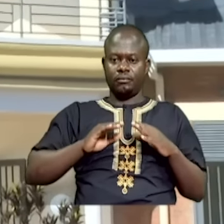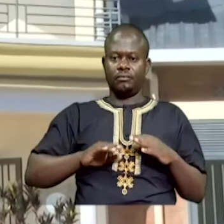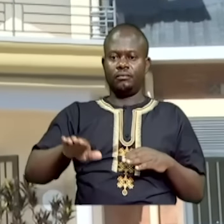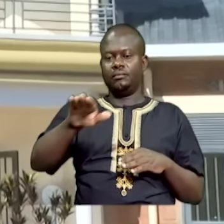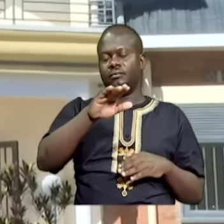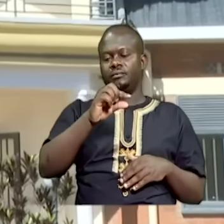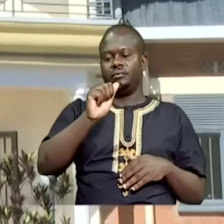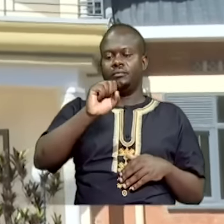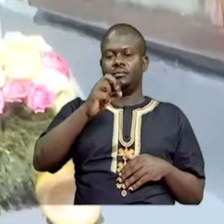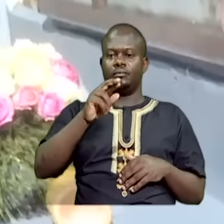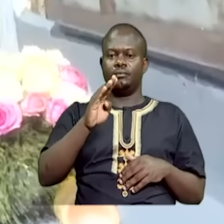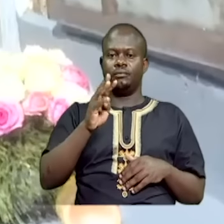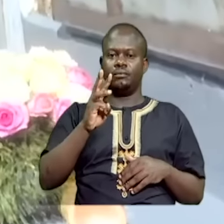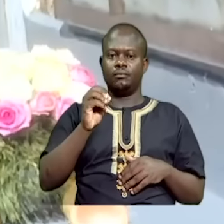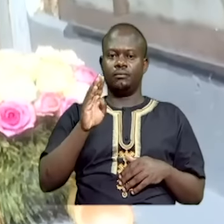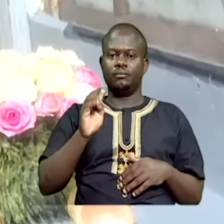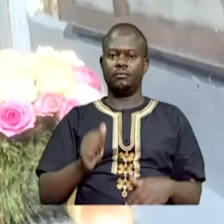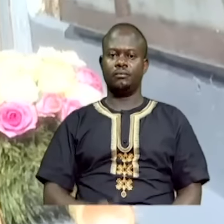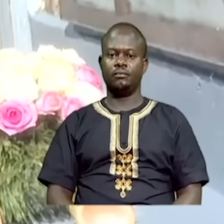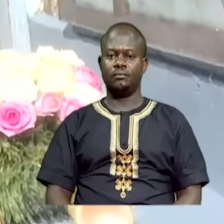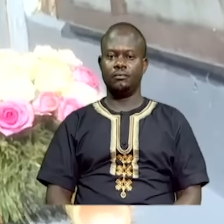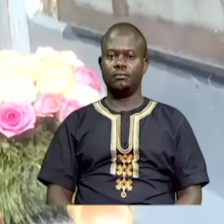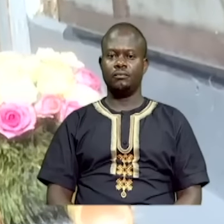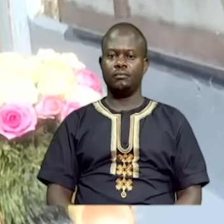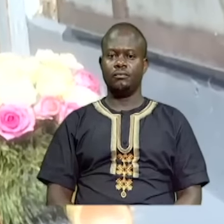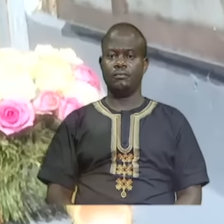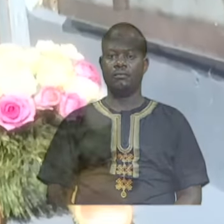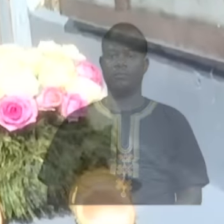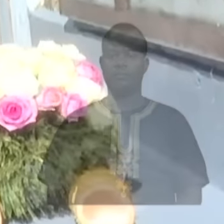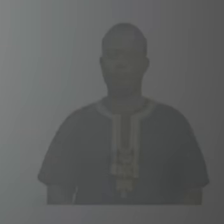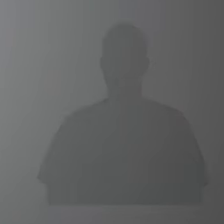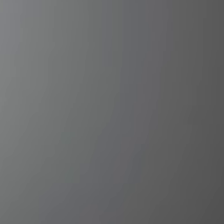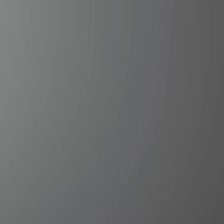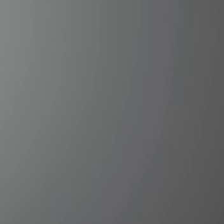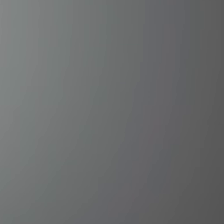rwa Gashirabwoba Pasco Nshimiyimana mu karere ka Nyamasheke